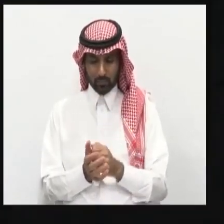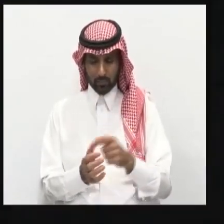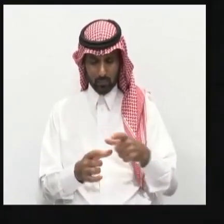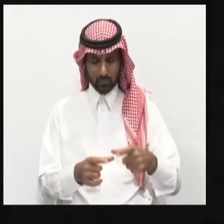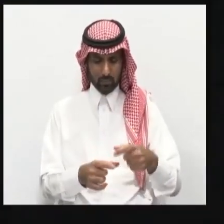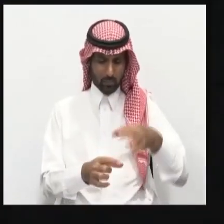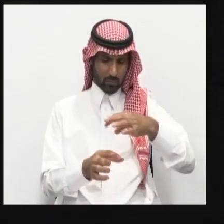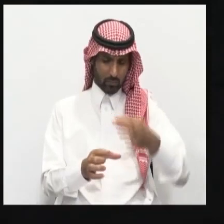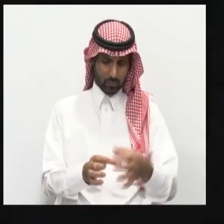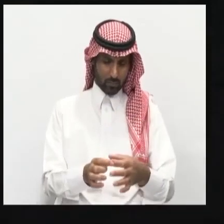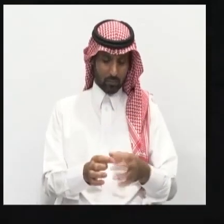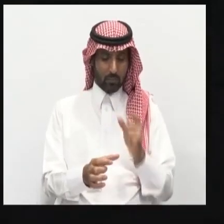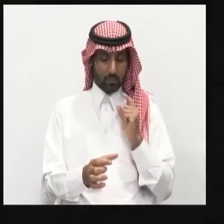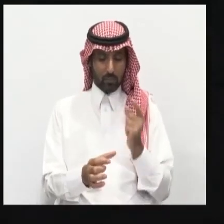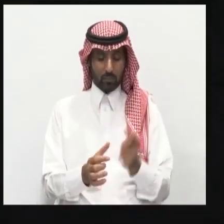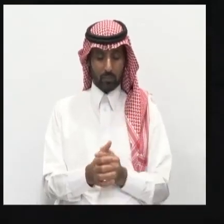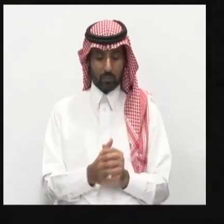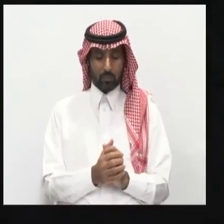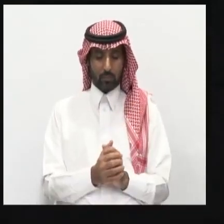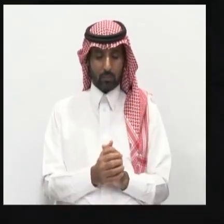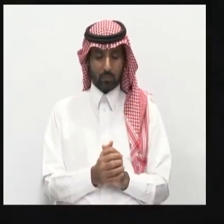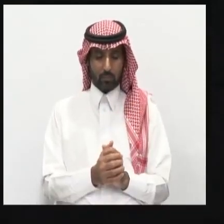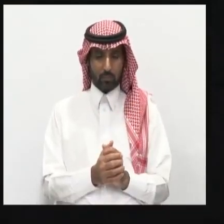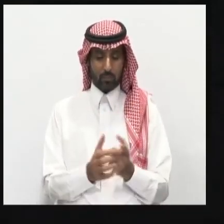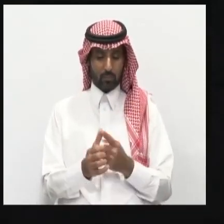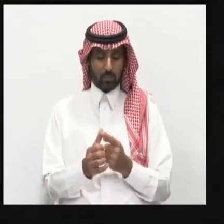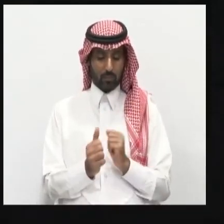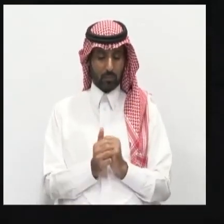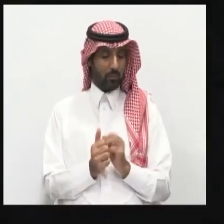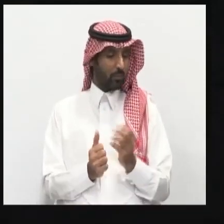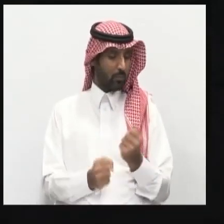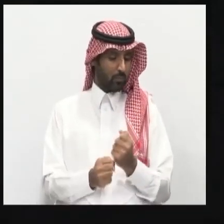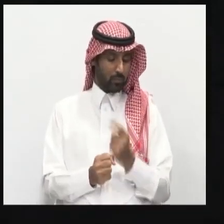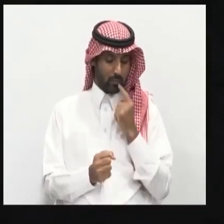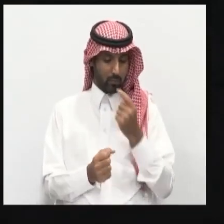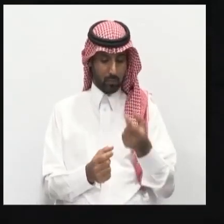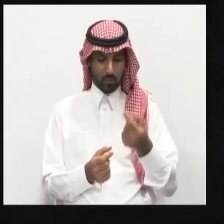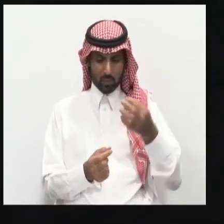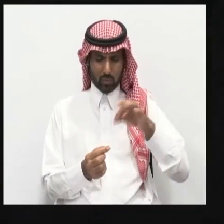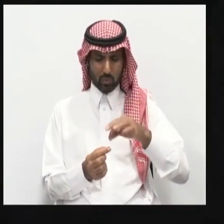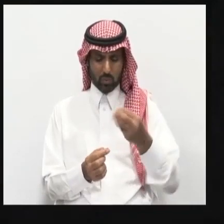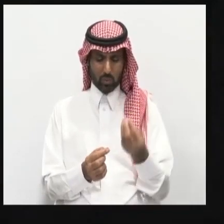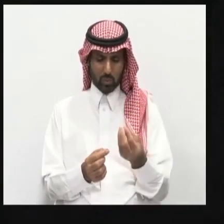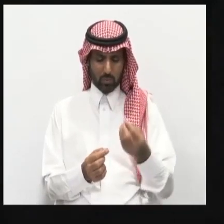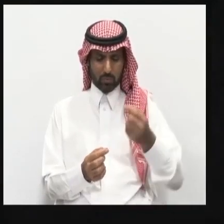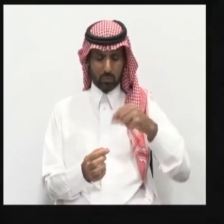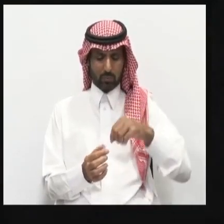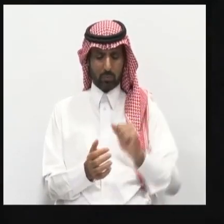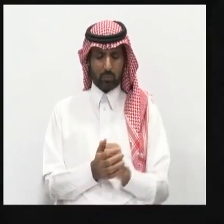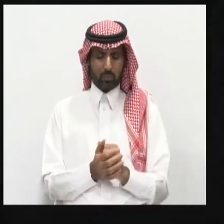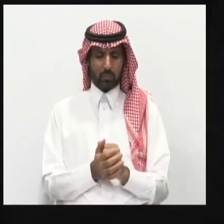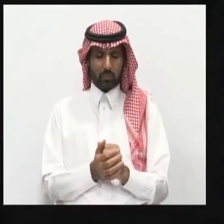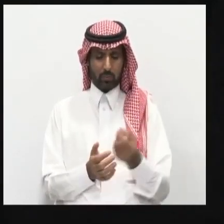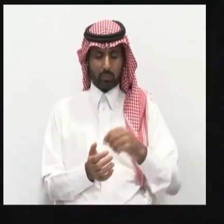عادي لكن احنا وضعناها ليش لاسباب بذكرها بعد شوي اول شيء ايش نسوي نضع كميه قليله من ايش نضع كميه قليله